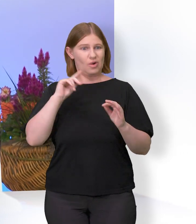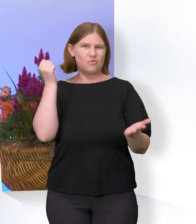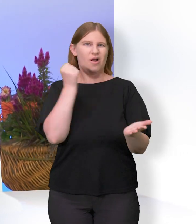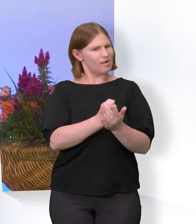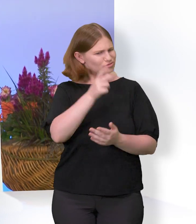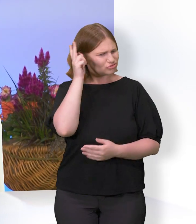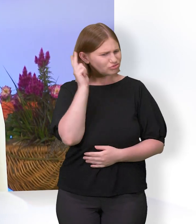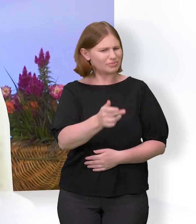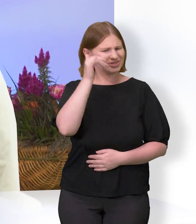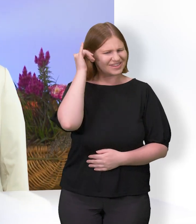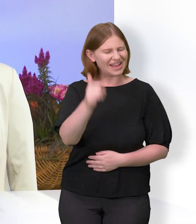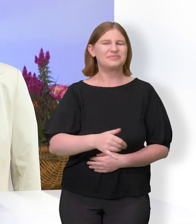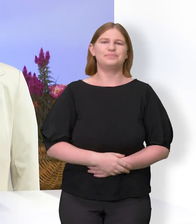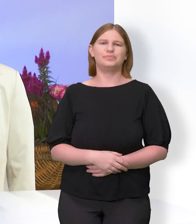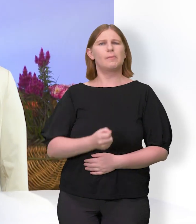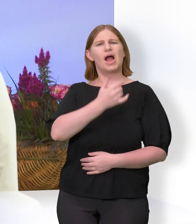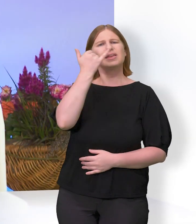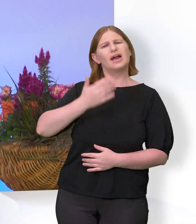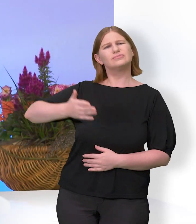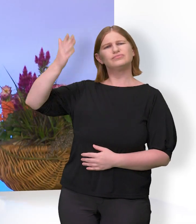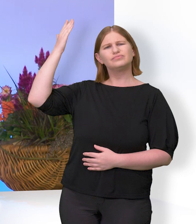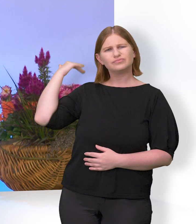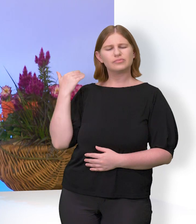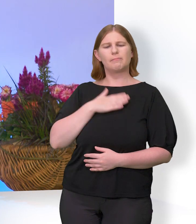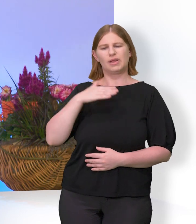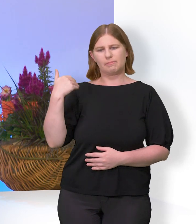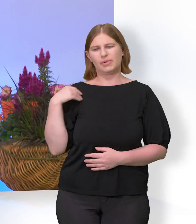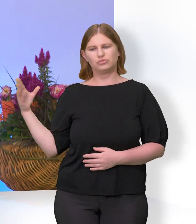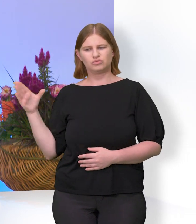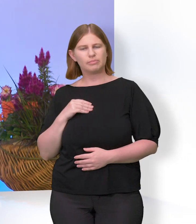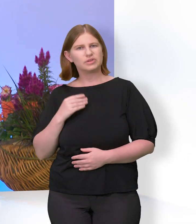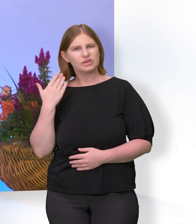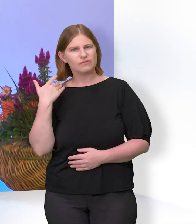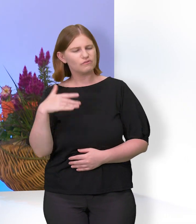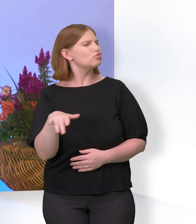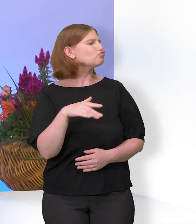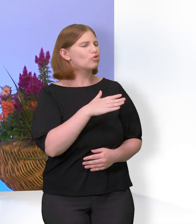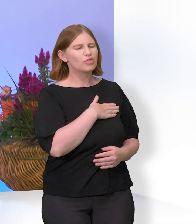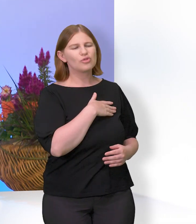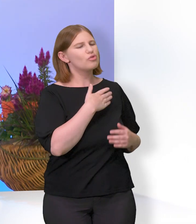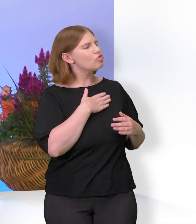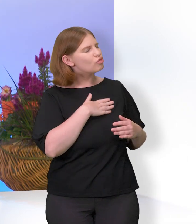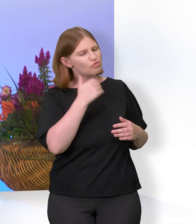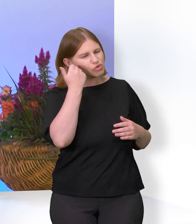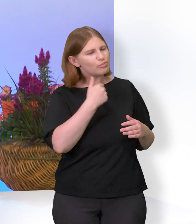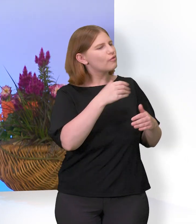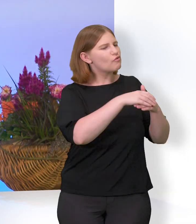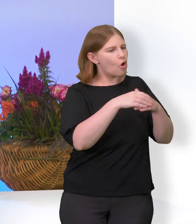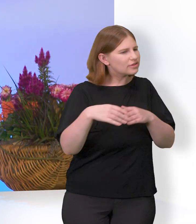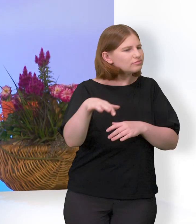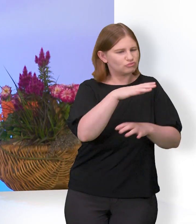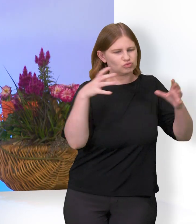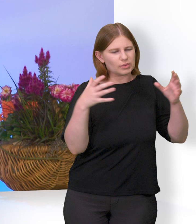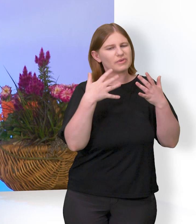dazu. Vor einigen Jahren haben mein Mann und ich gemeinsam mit lieben Freunden das Kinderprogramm bei